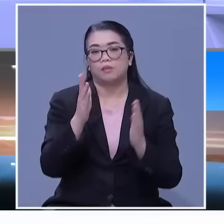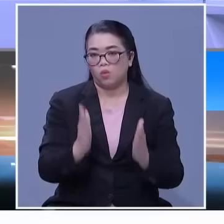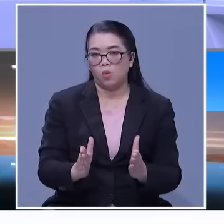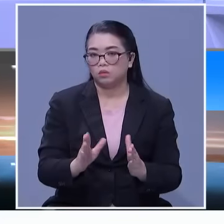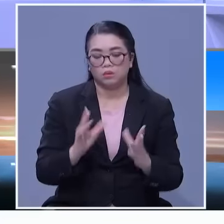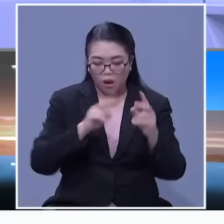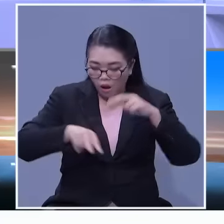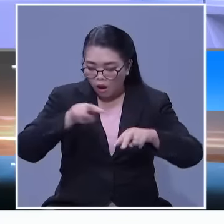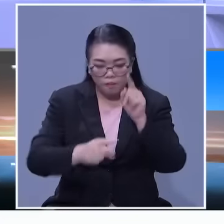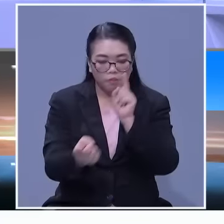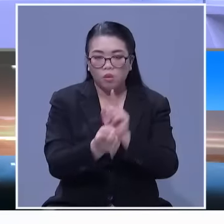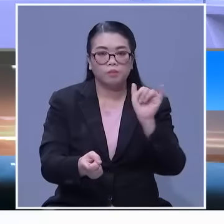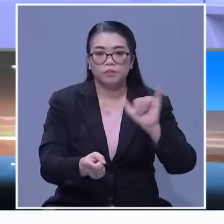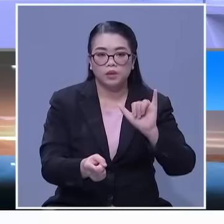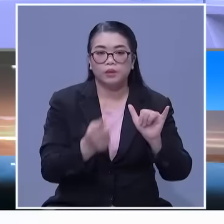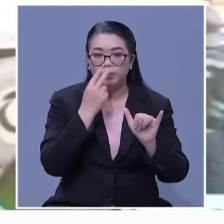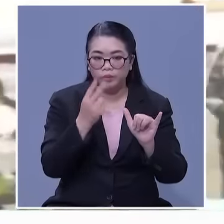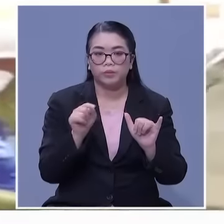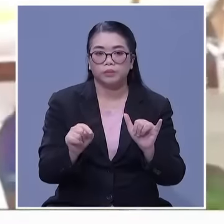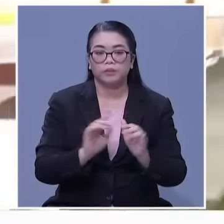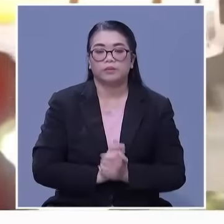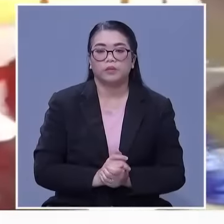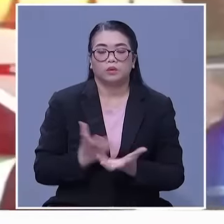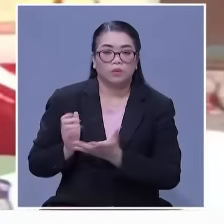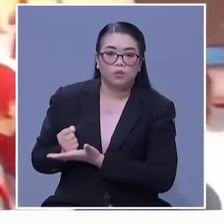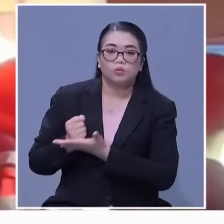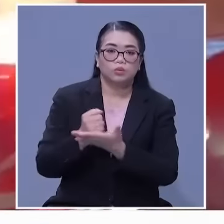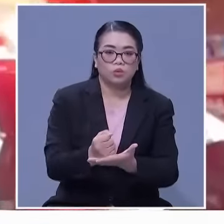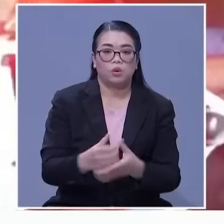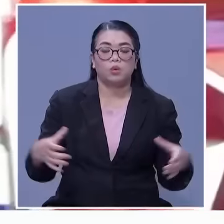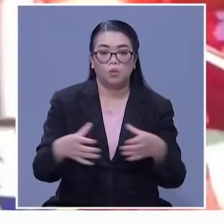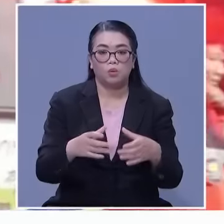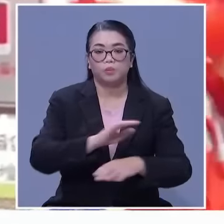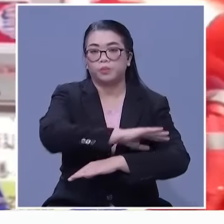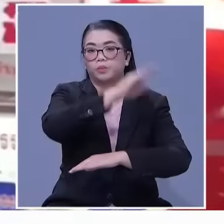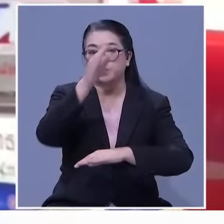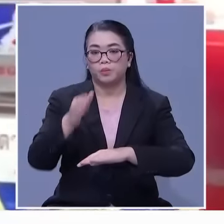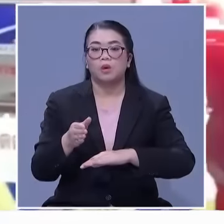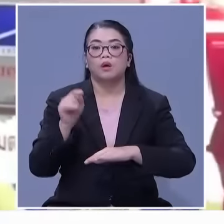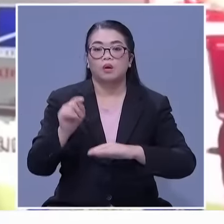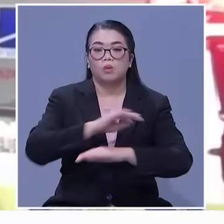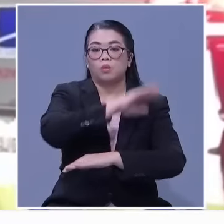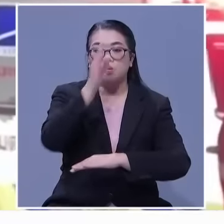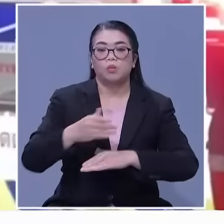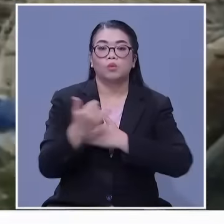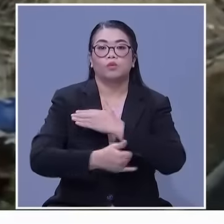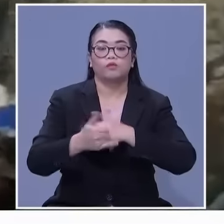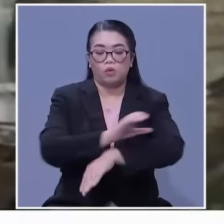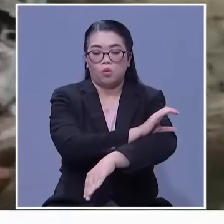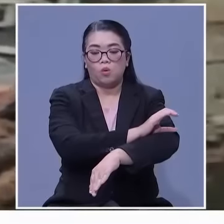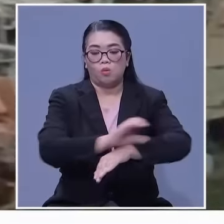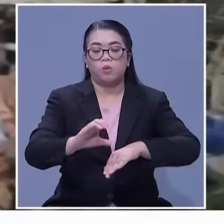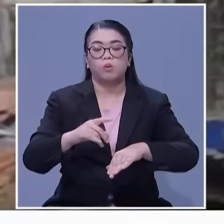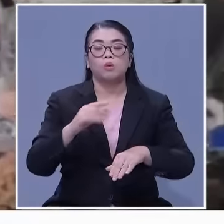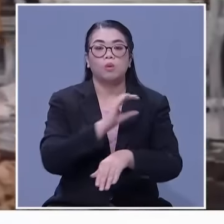โนะครับท่านผู้ชมครับไปดูภาพการระดมกำลังเข้าไปช่วยเหลือนะครับเหตุการณ์ดินถล่มอุโมงค์รถไฟความเร็วสูงไทย